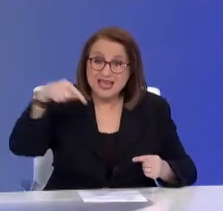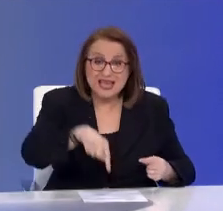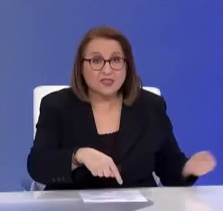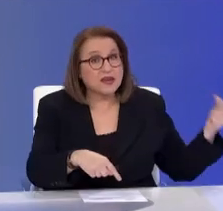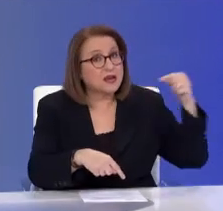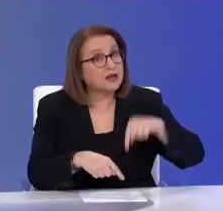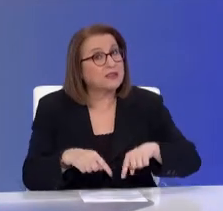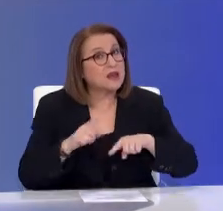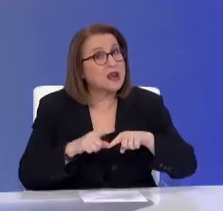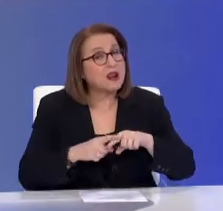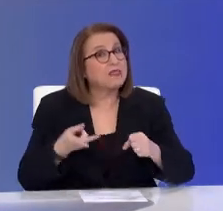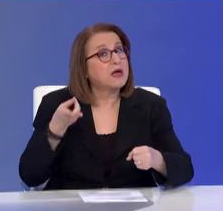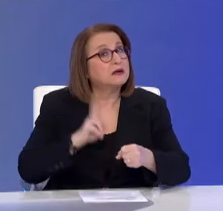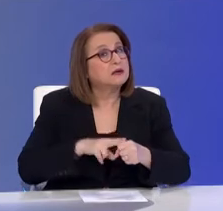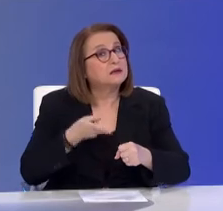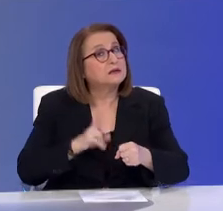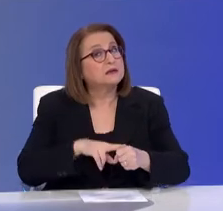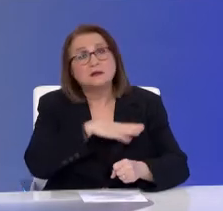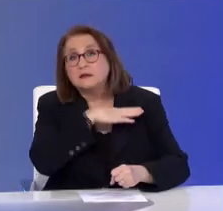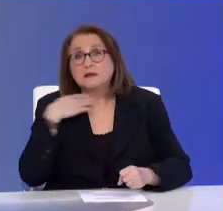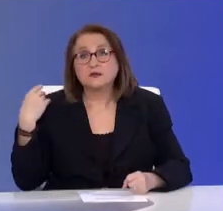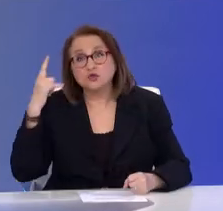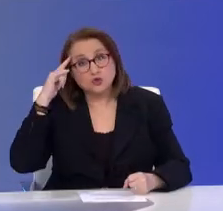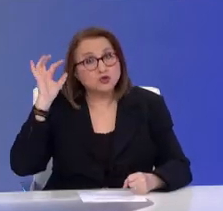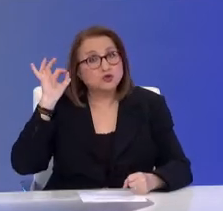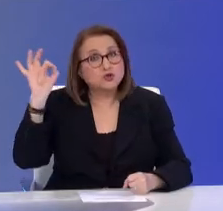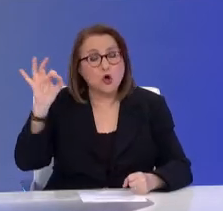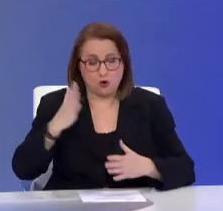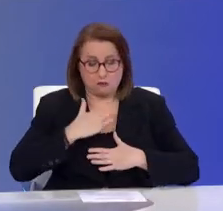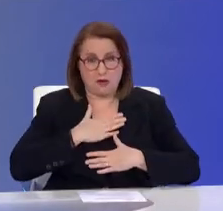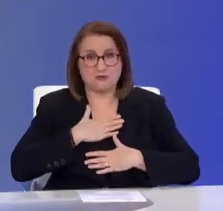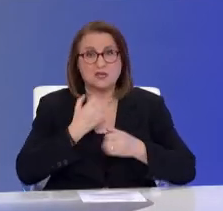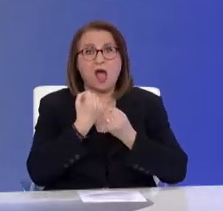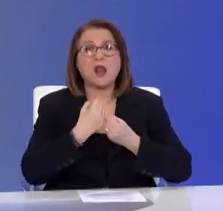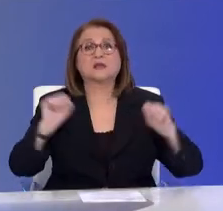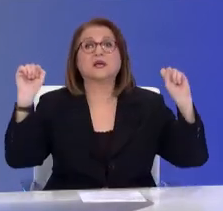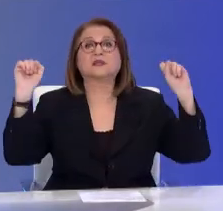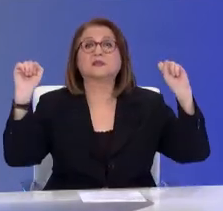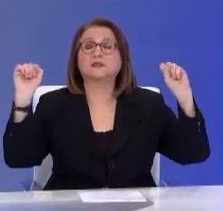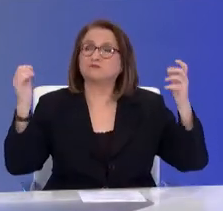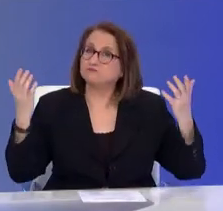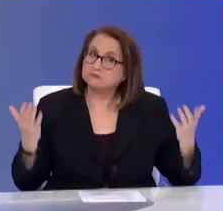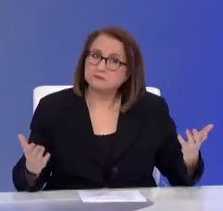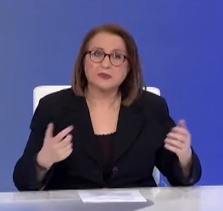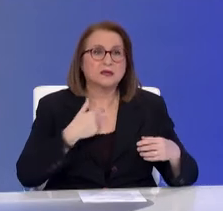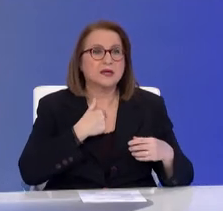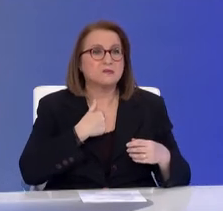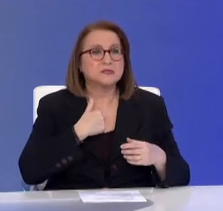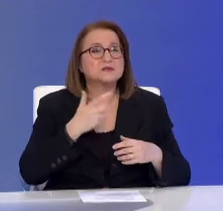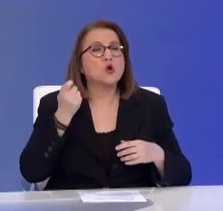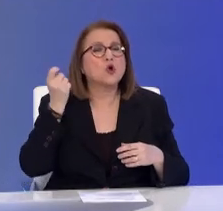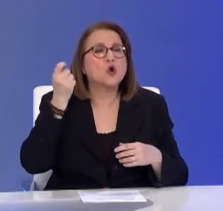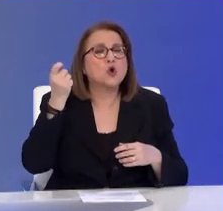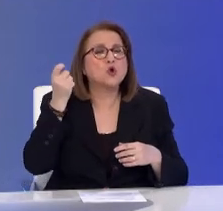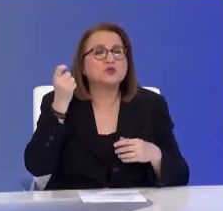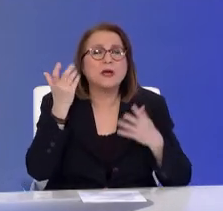μας ανεξαρτησία. Και είμαστε ευγνώμονες σε αυτούς